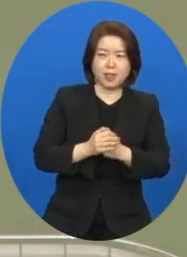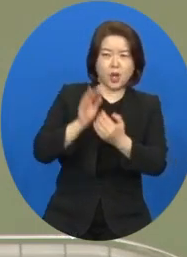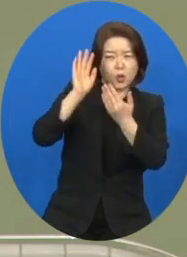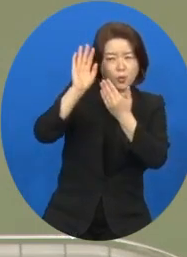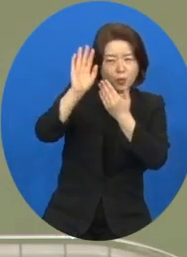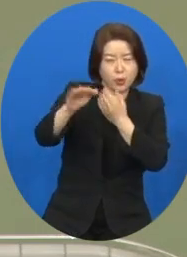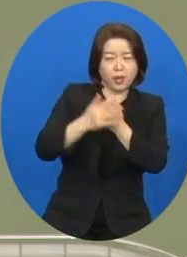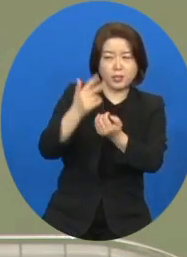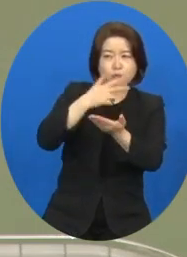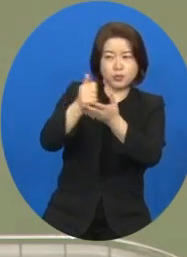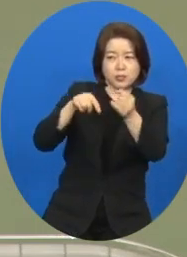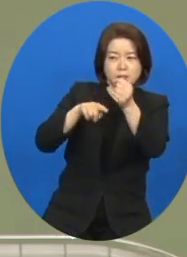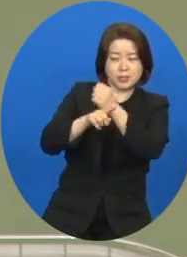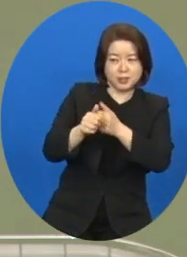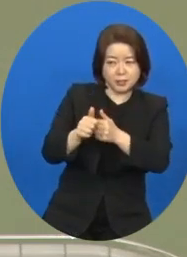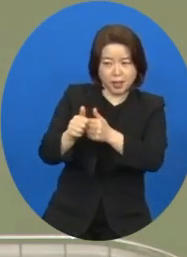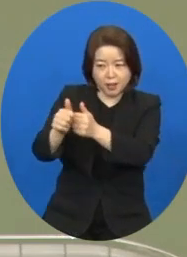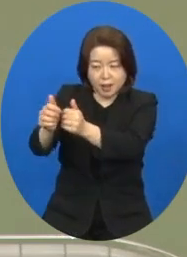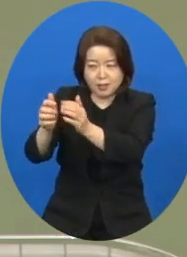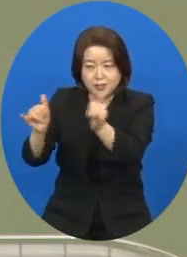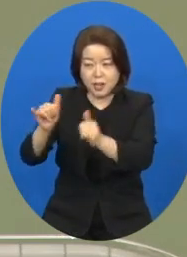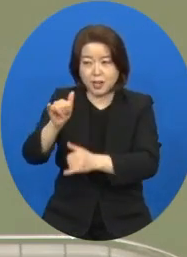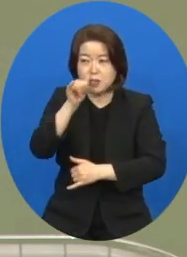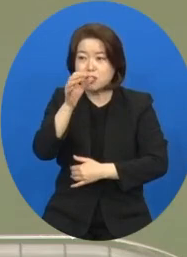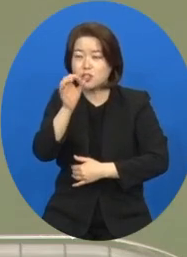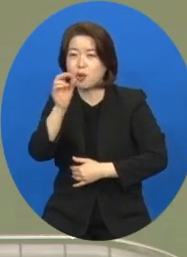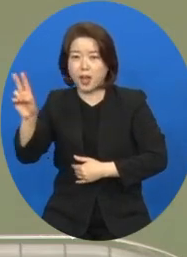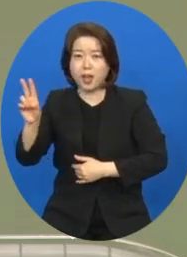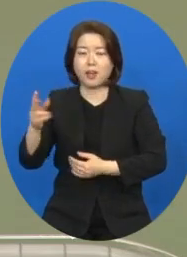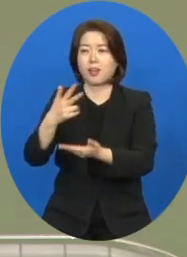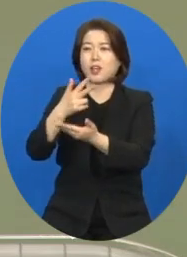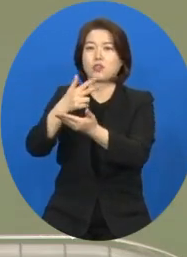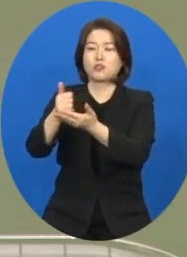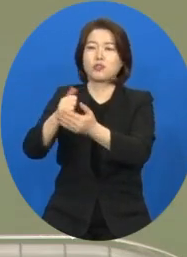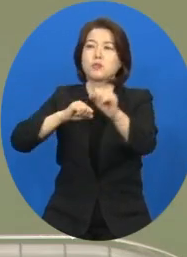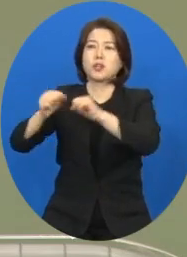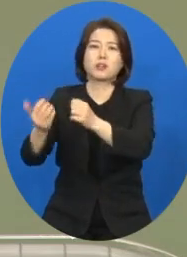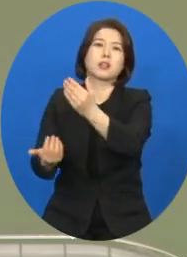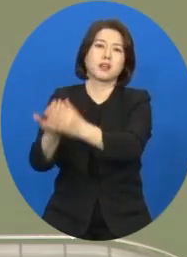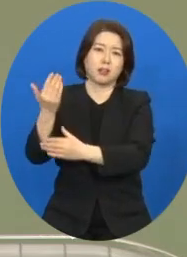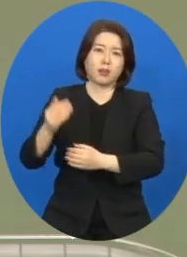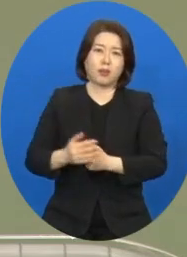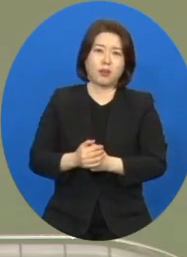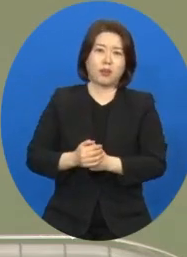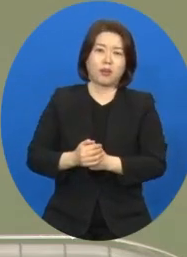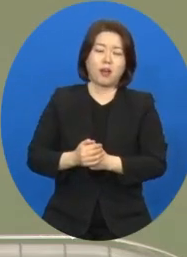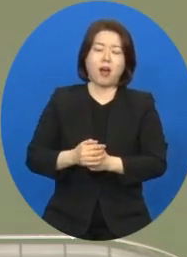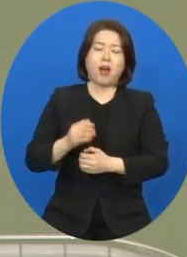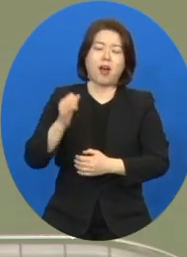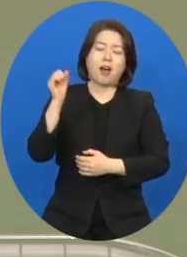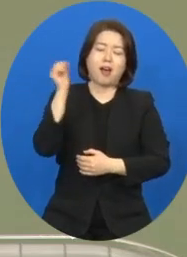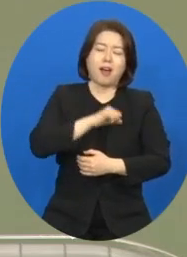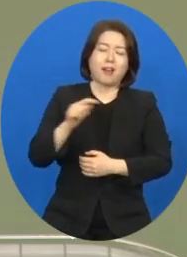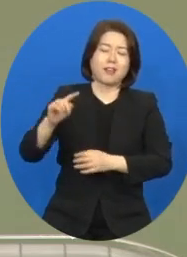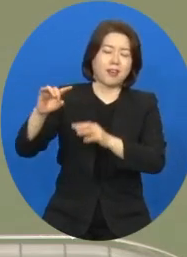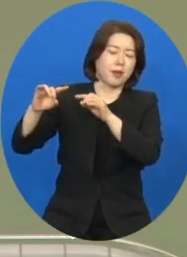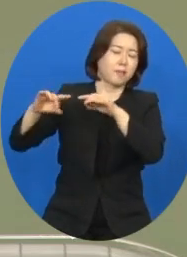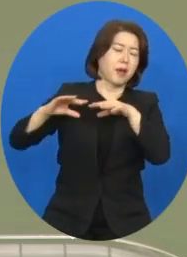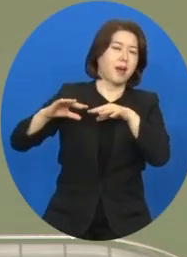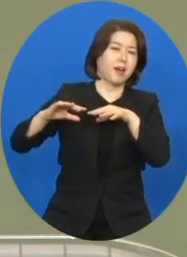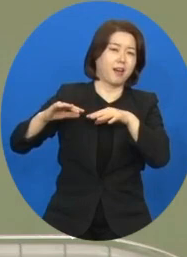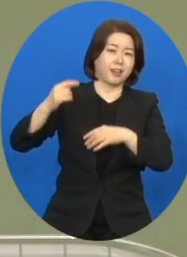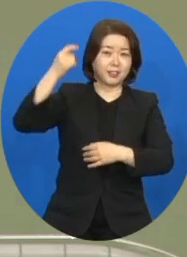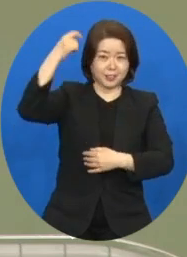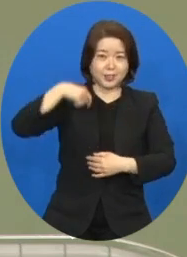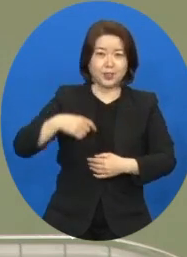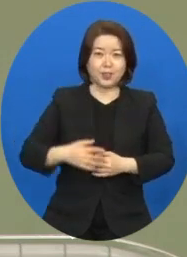뜻을 따라가는 사람이 있어야 주님의 역사가 일어나잖아요. 그게 딱 마음이 깨달아지더라고요.